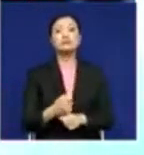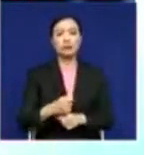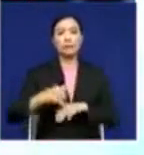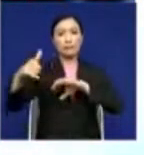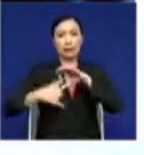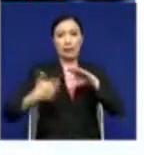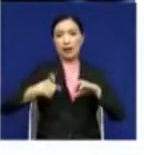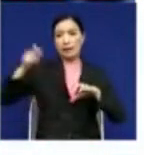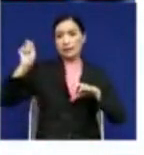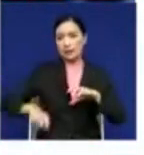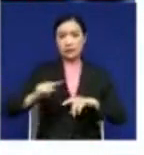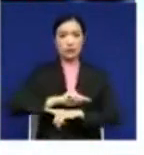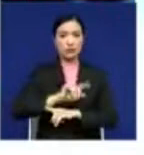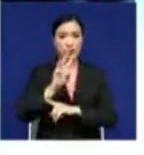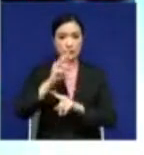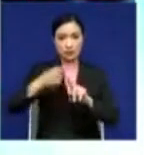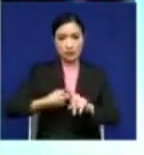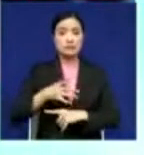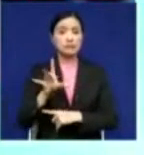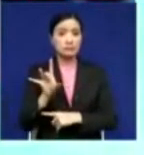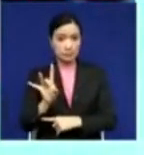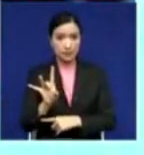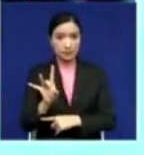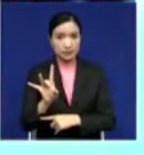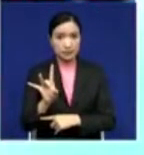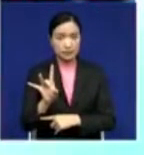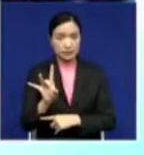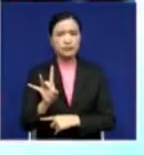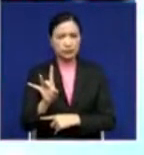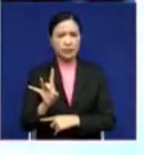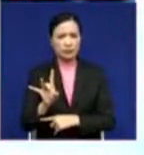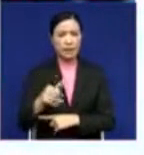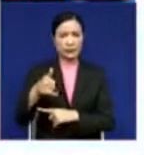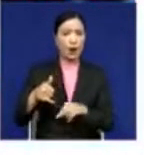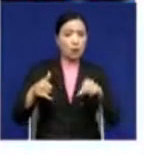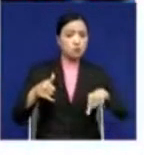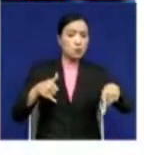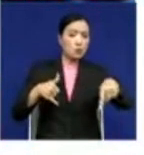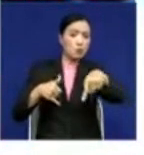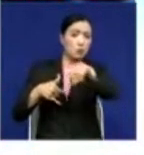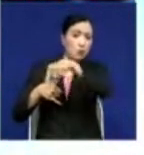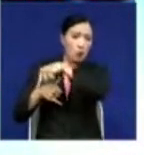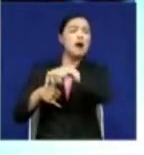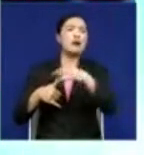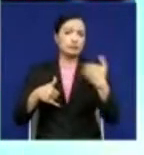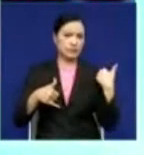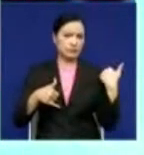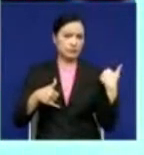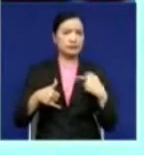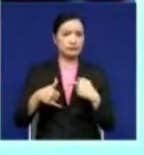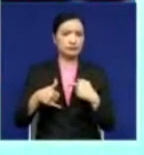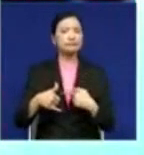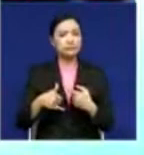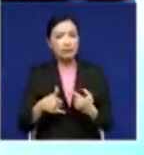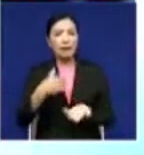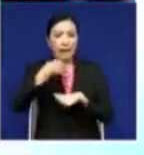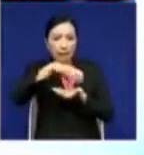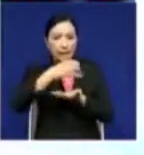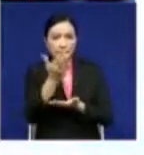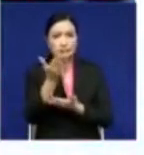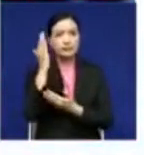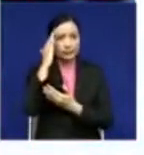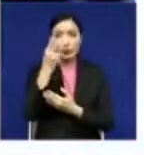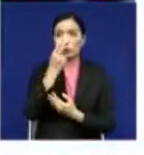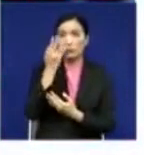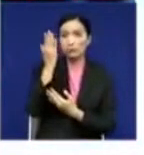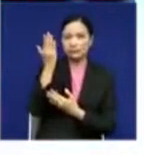ครับก็จะมีผู้ที่เกี่ยวข้องนะครับอยู่ใกล้ชิดจำนวนหนึ่งนะครับซึ่งเดี๋ยวจะมีรายละเอียดอยู่ในสไลด์ถัดไ